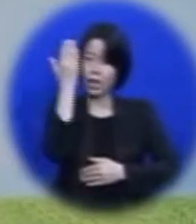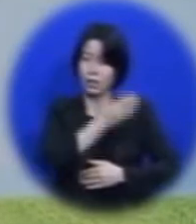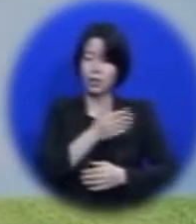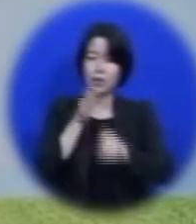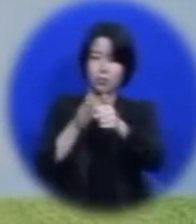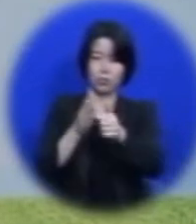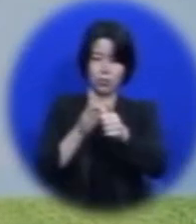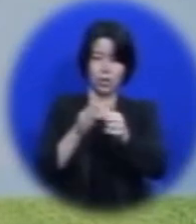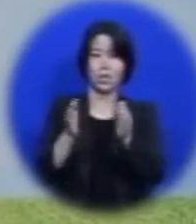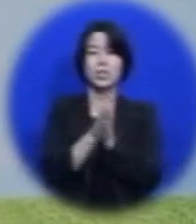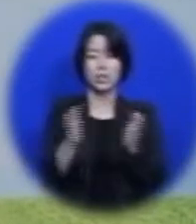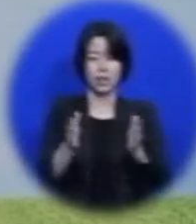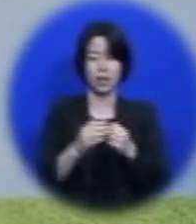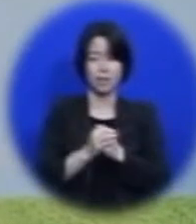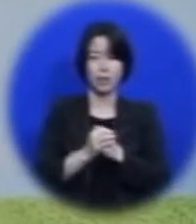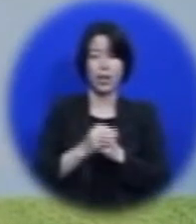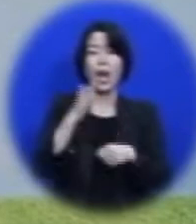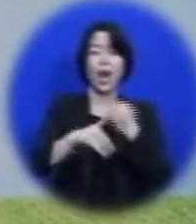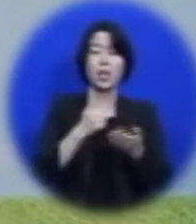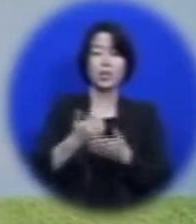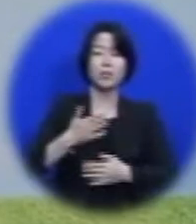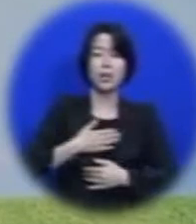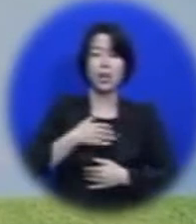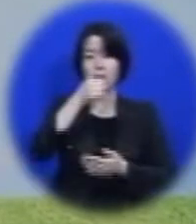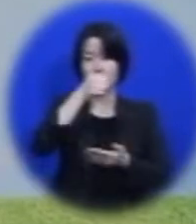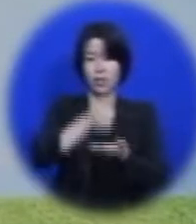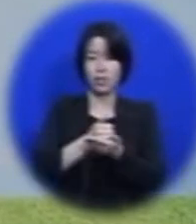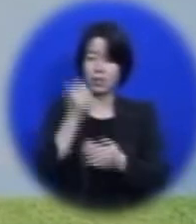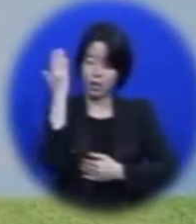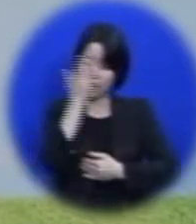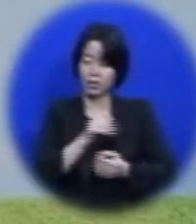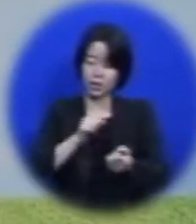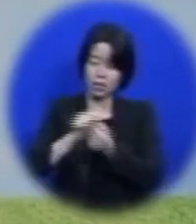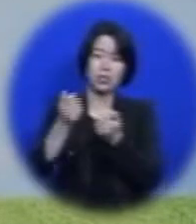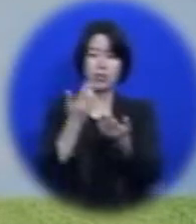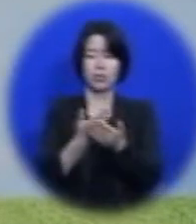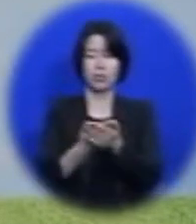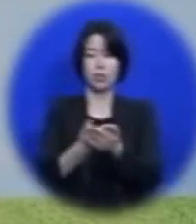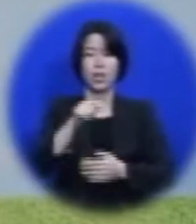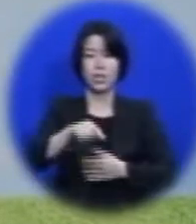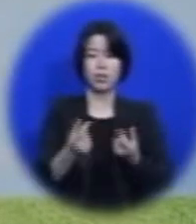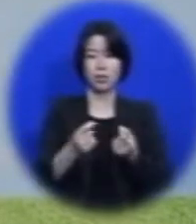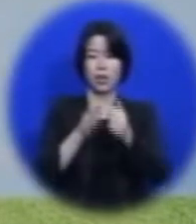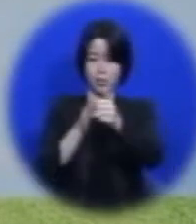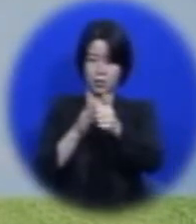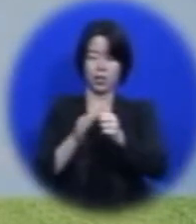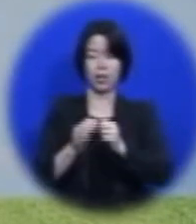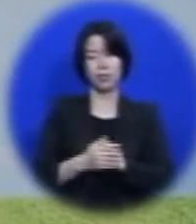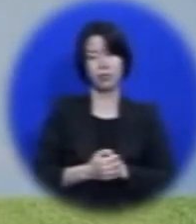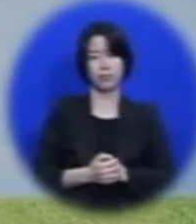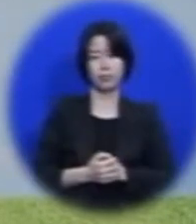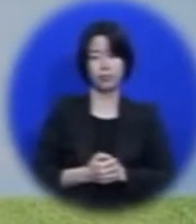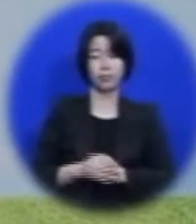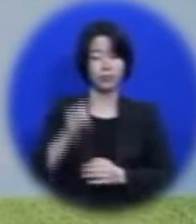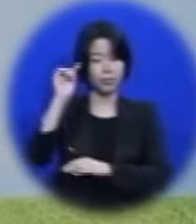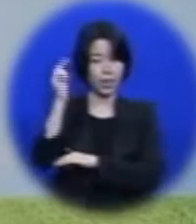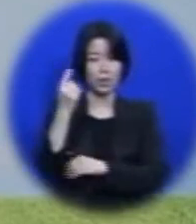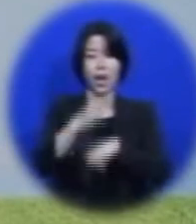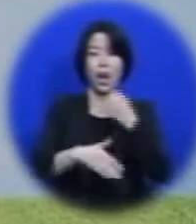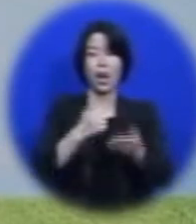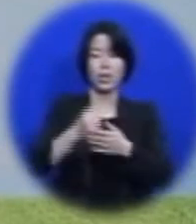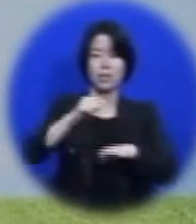구하기 시작한 거예요. 하나님, 나의 죄를 깨끗하게 씻어주셨어. 그렇게 구한 거예요. 다윗은